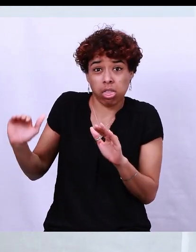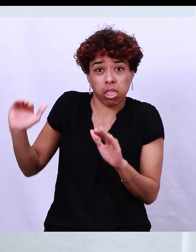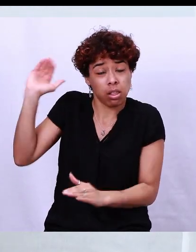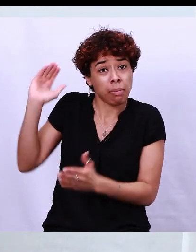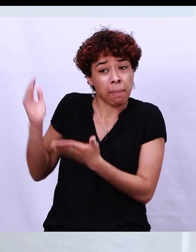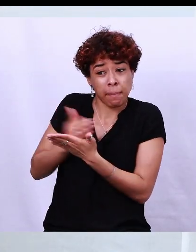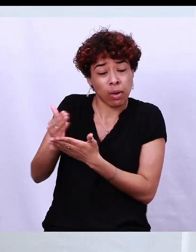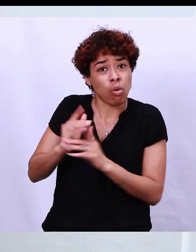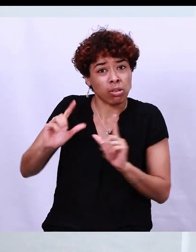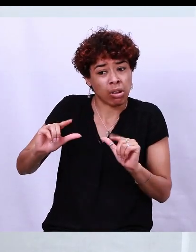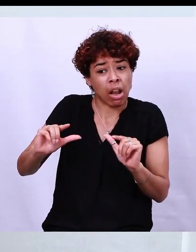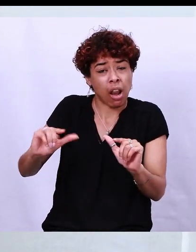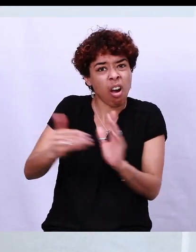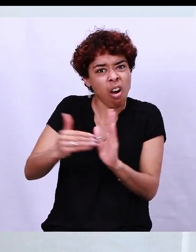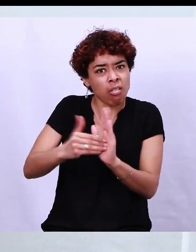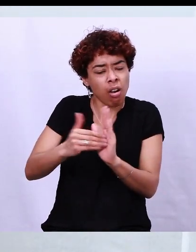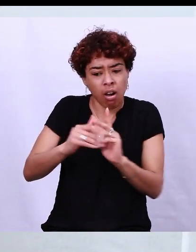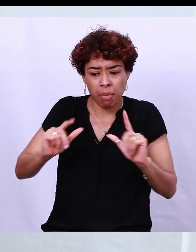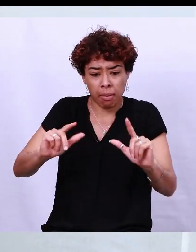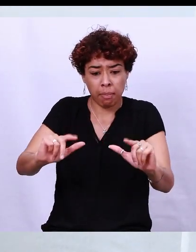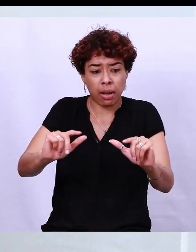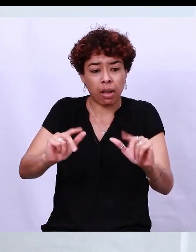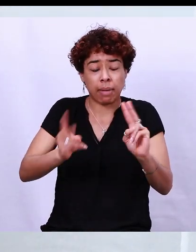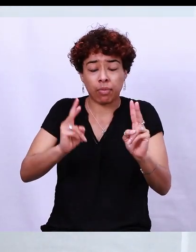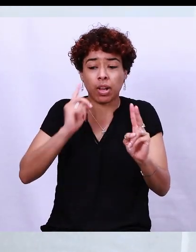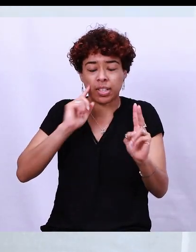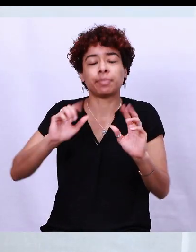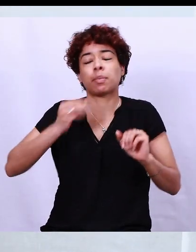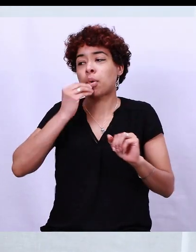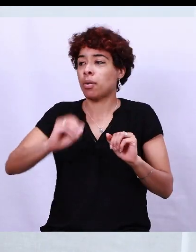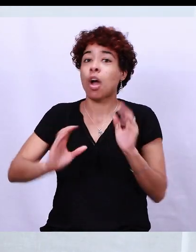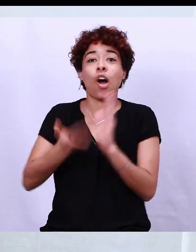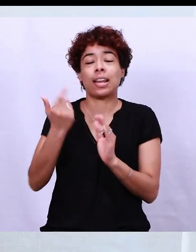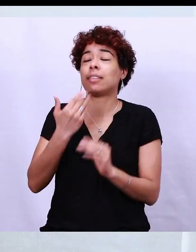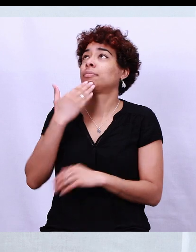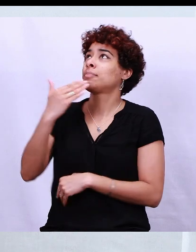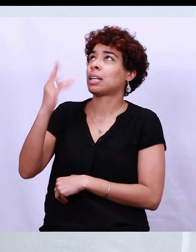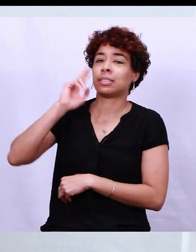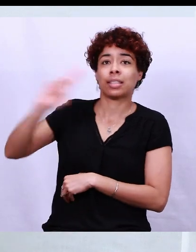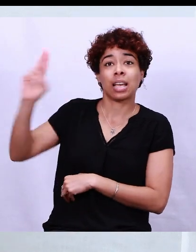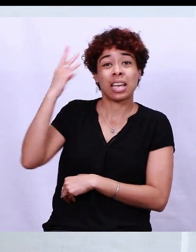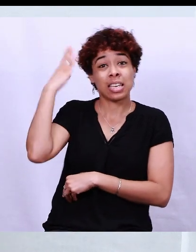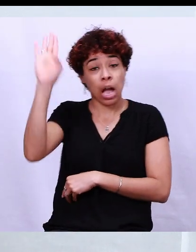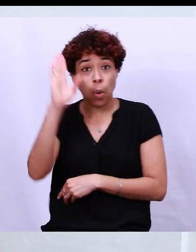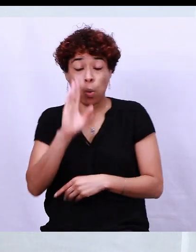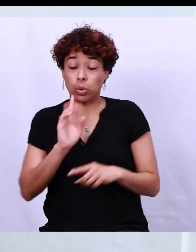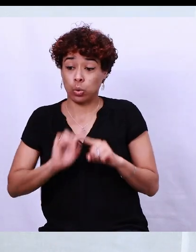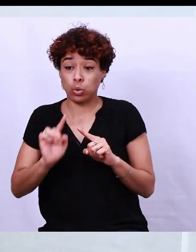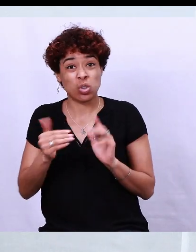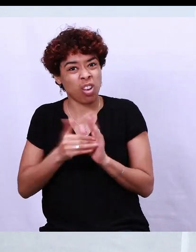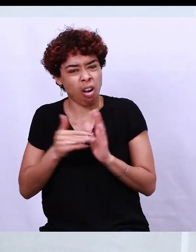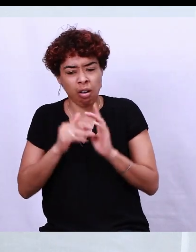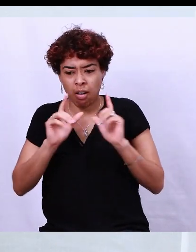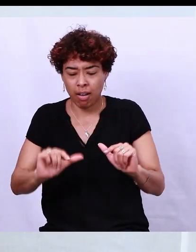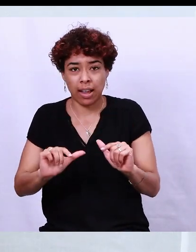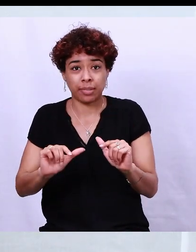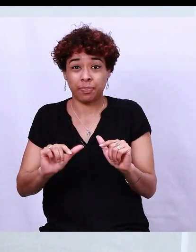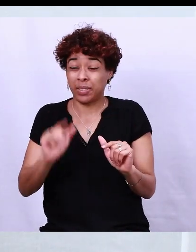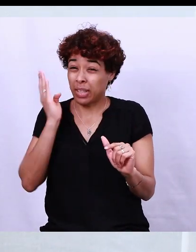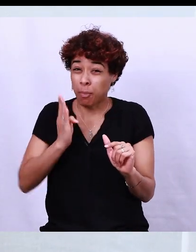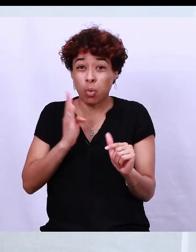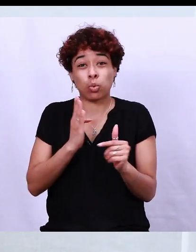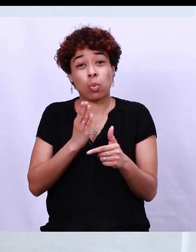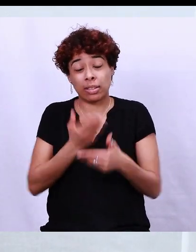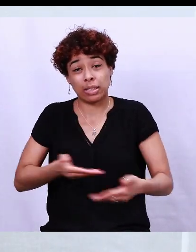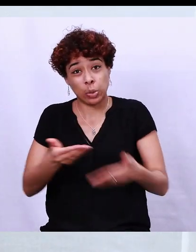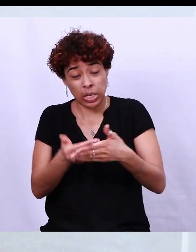parcours et qui sont là encore aujourd'hui. Certaines ont été ôtées, merci Seigneur, mais il y a d'autres circonstances par lesquelles on passe. C'est nécessaire de passer